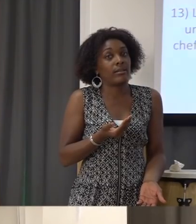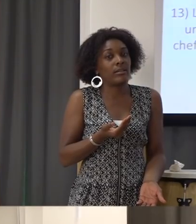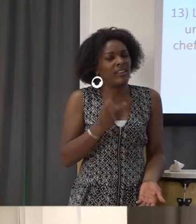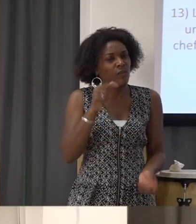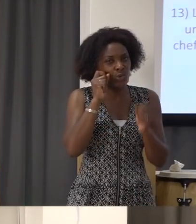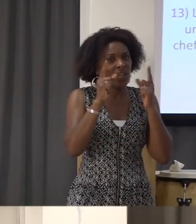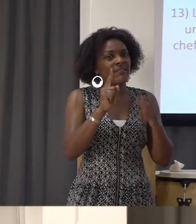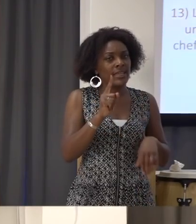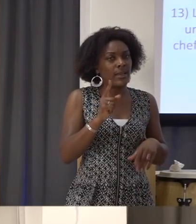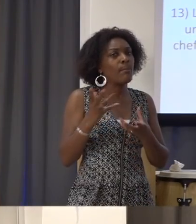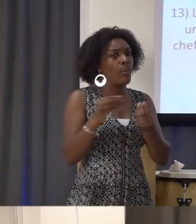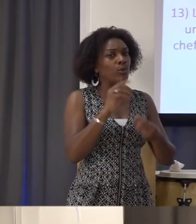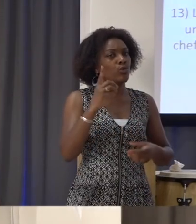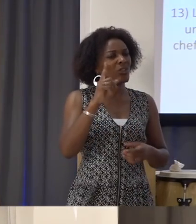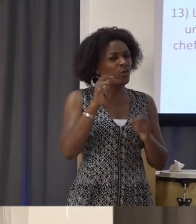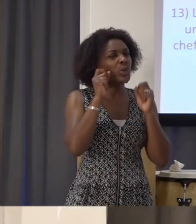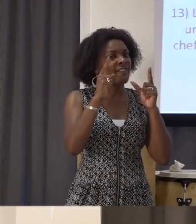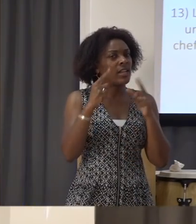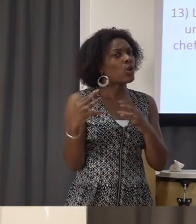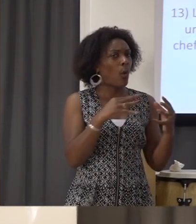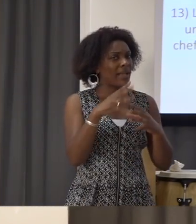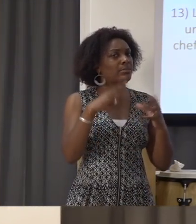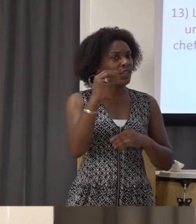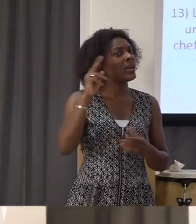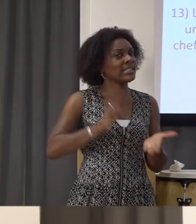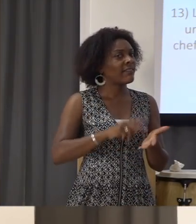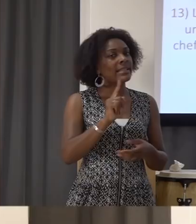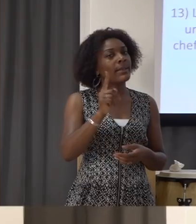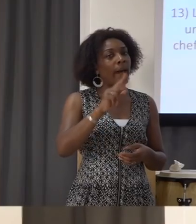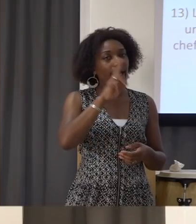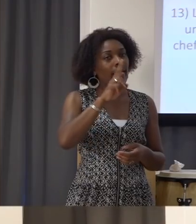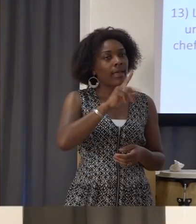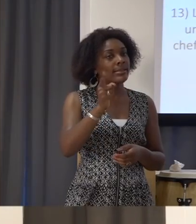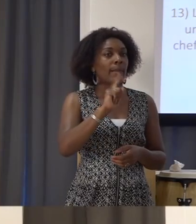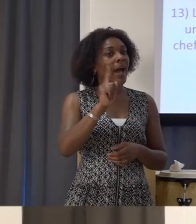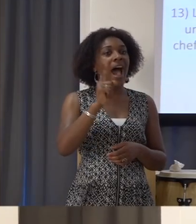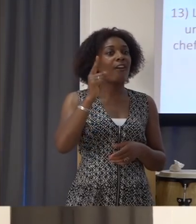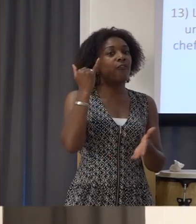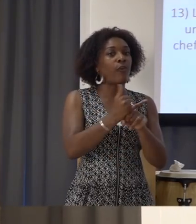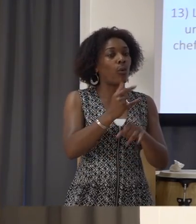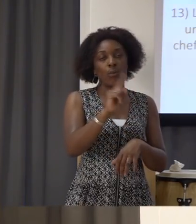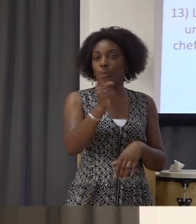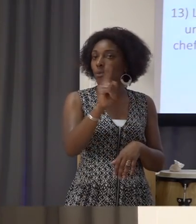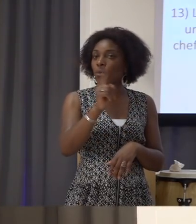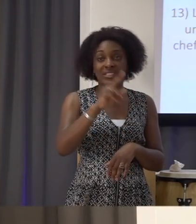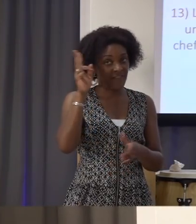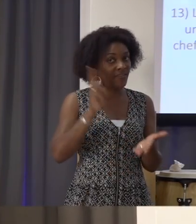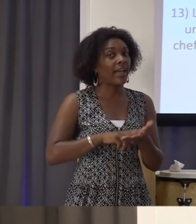Réveillons-nous, peuple de Dieu. Ces choses sont réelles. Ces choses sont au milieu de nous.